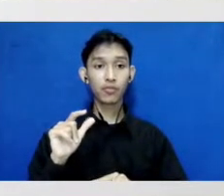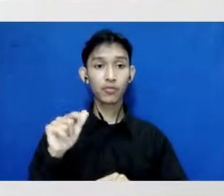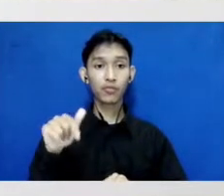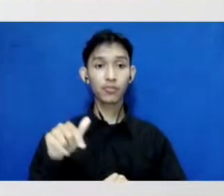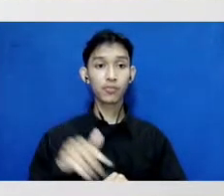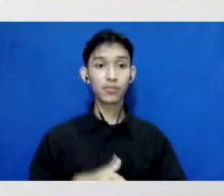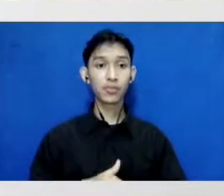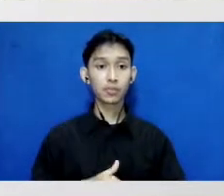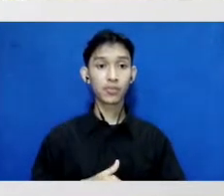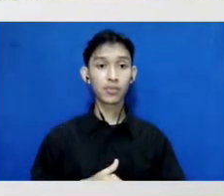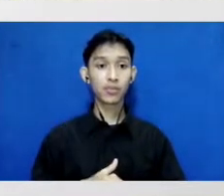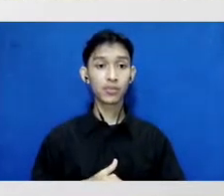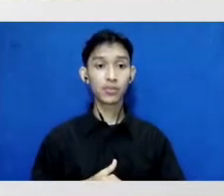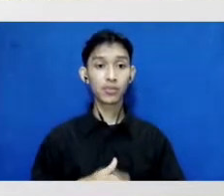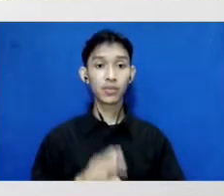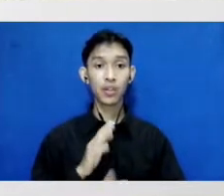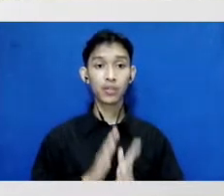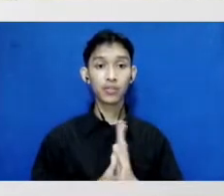slide-nya.